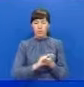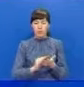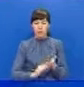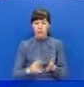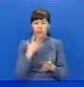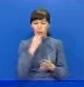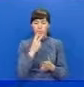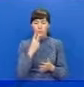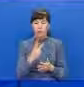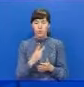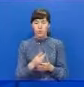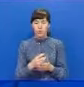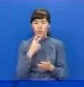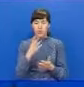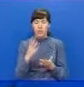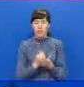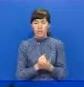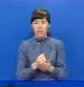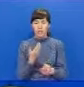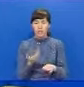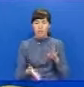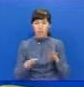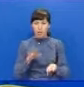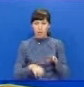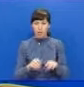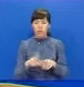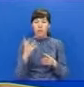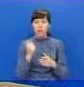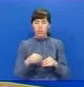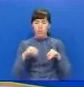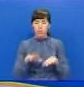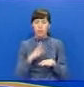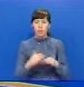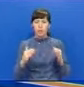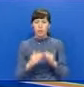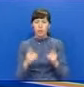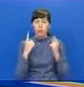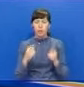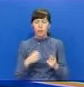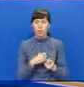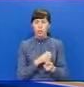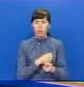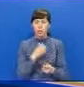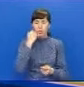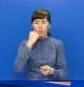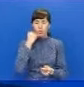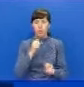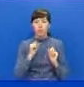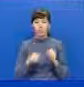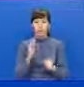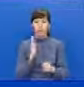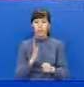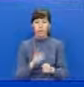көреді. Бейне табат. Ара салмағын ажыратып, есеп шығарады. Үйдегі үлкеннің өзін ұялтып қоюы әбден